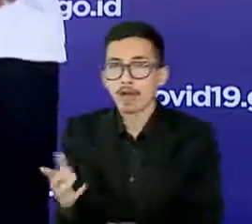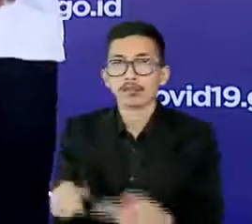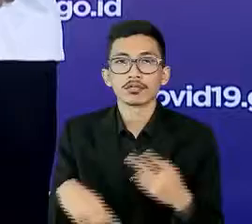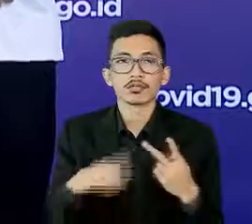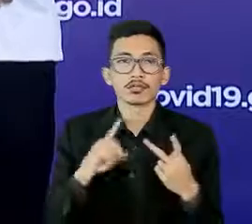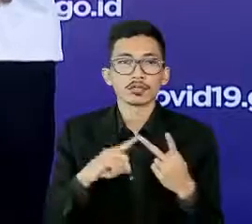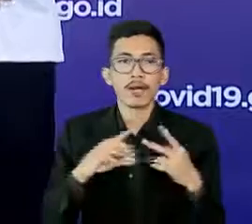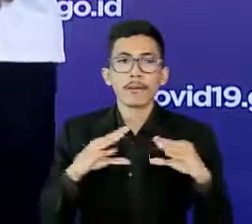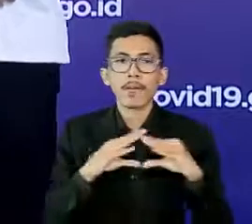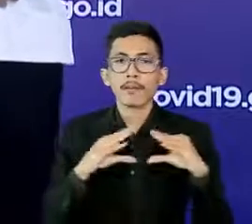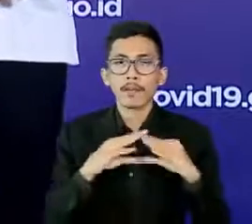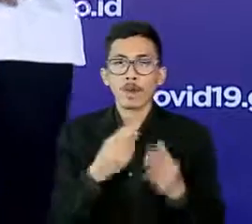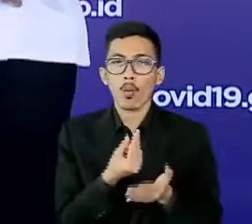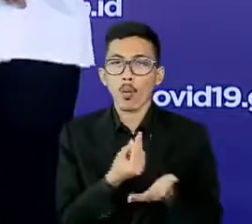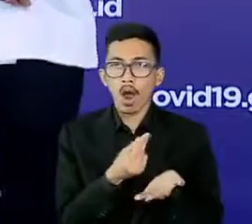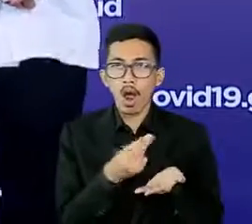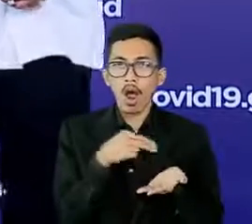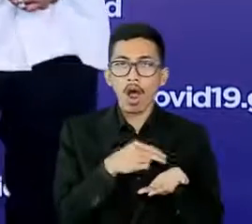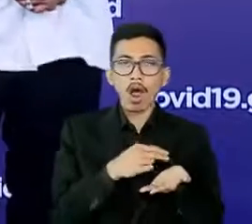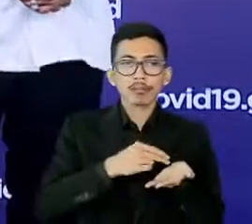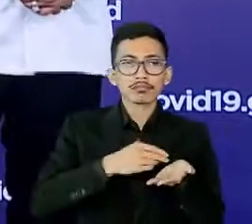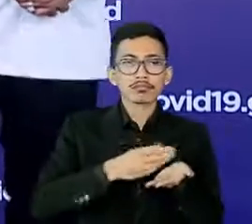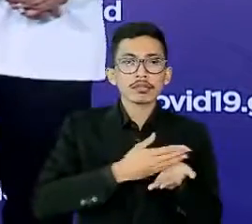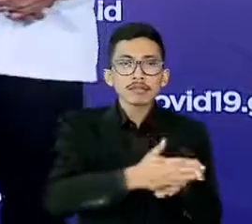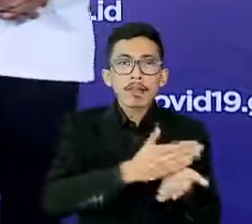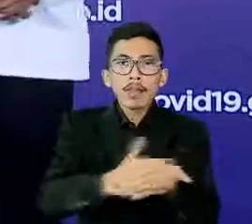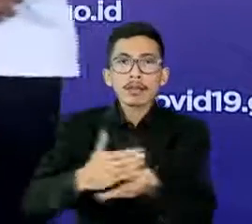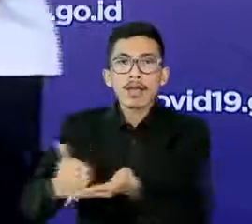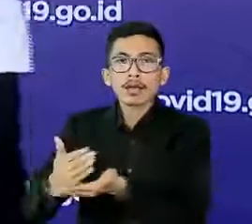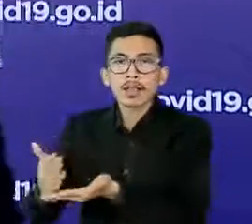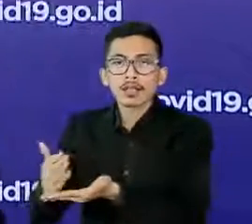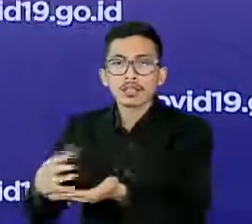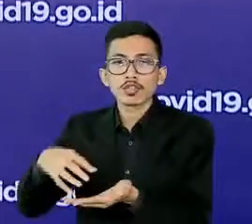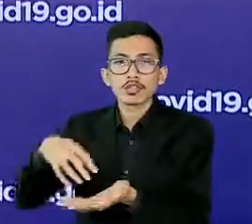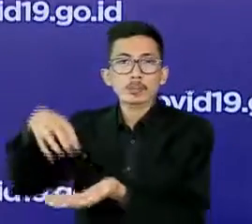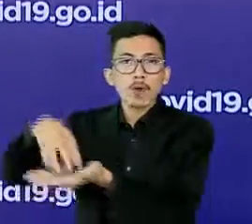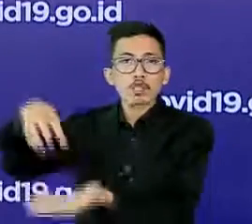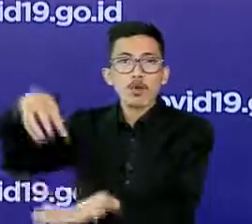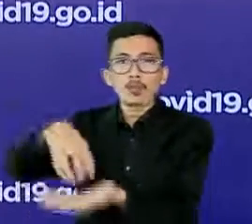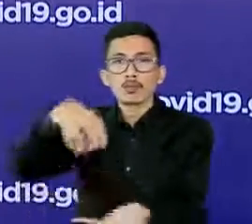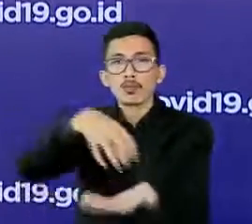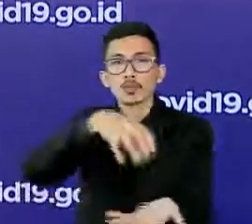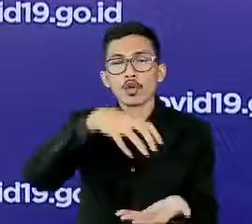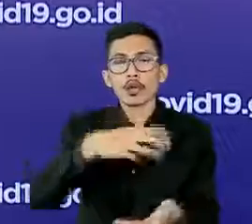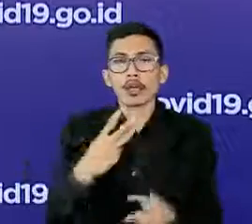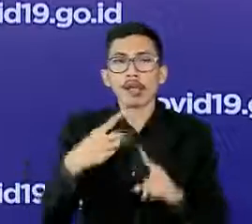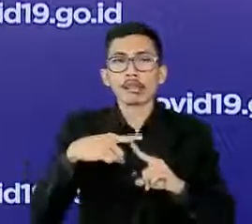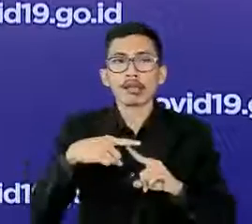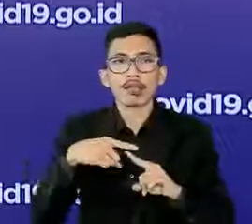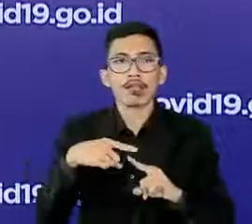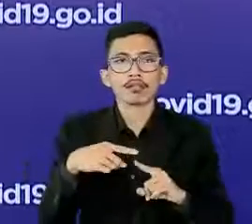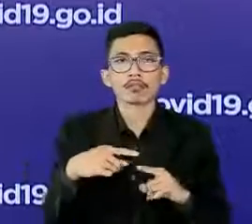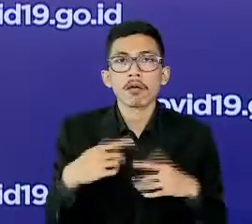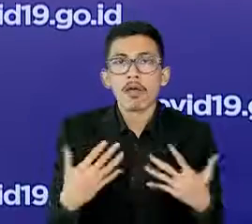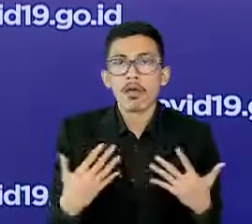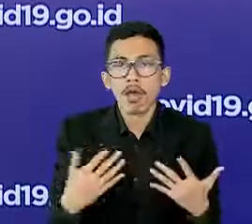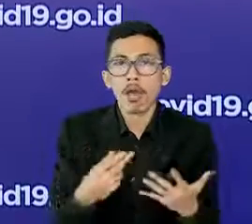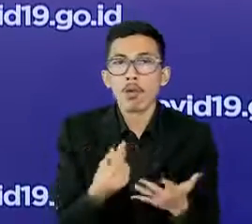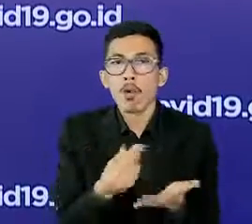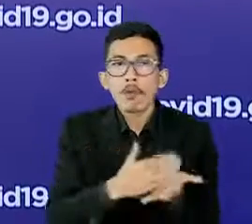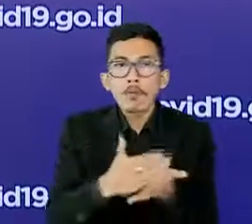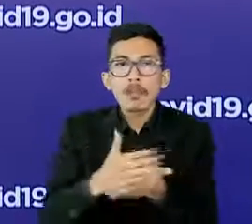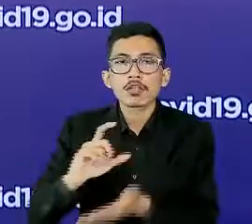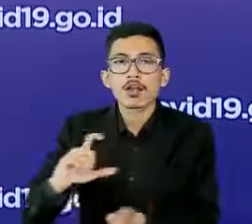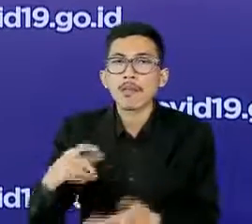dapat membagikan dana yang akan digunakan untuk posko-posko tersebut untuk keperluan 3t silahkan Pak tokek